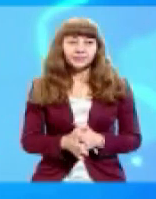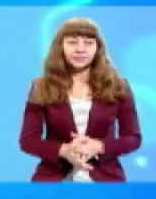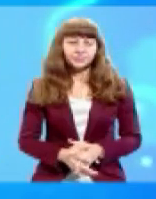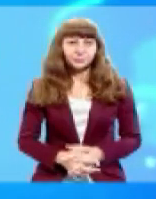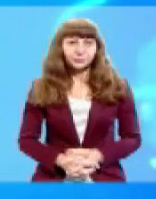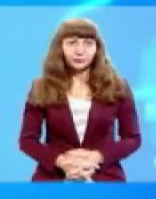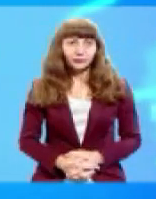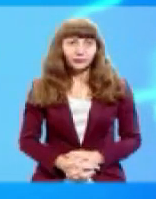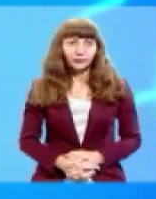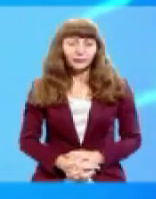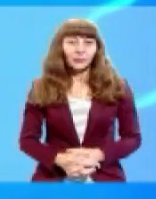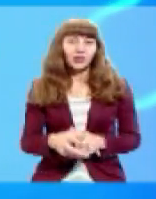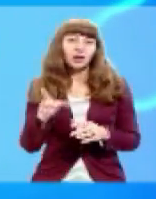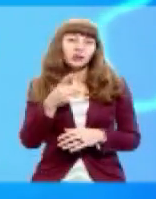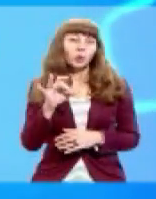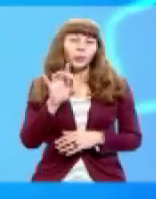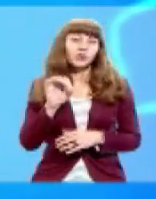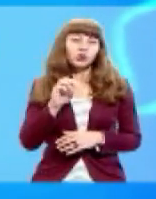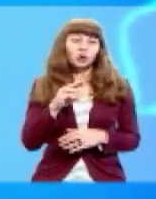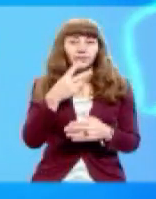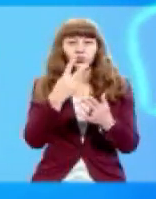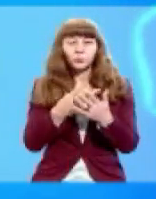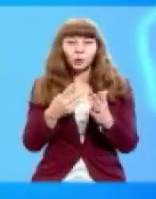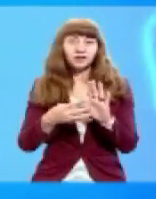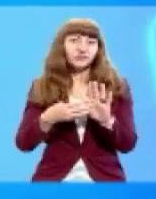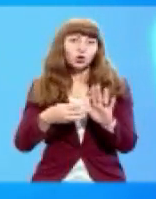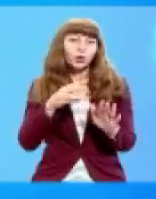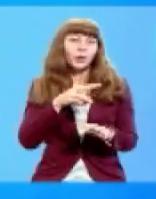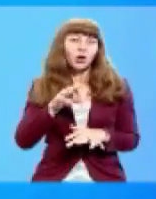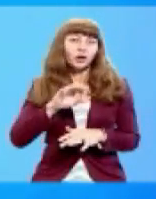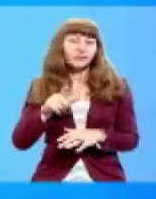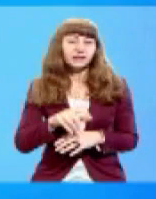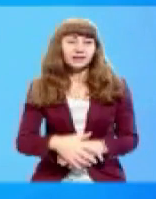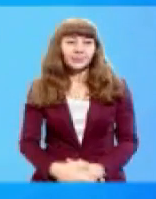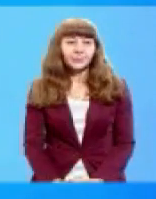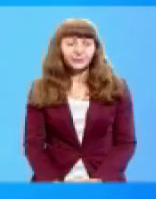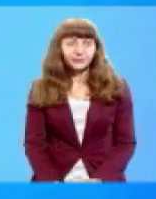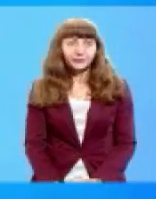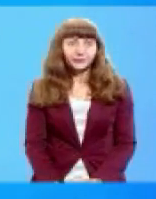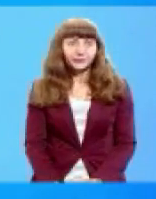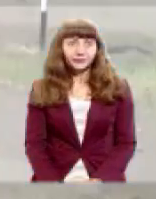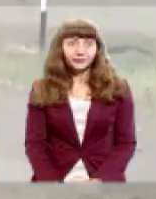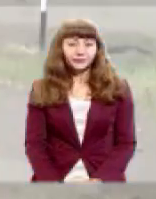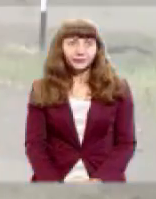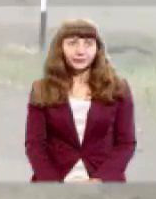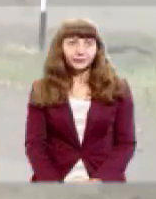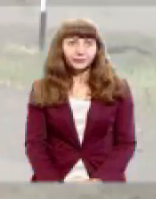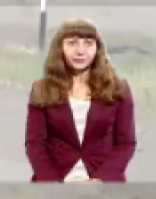беріледі. Бұл мақсатқа Қостанай облысына бюджеттен, республикалық бюджеттен 900 миллион теңге қарастырылған.